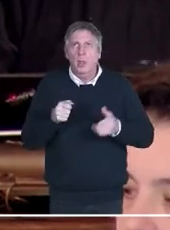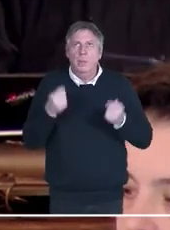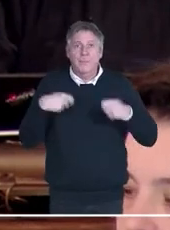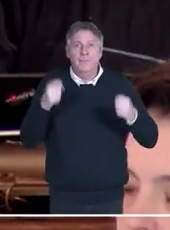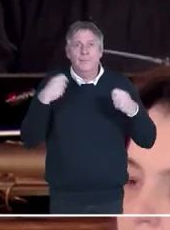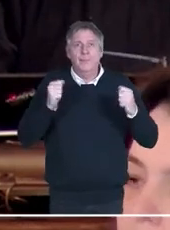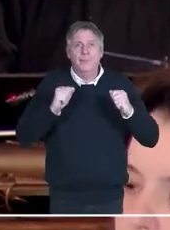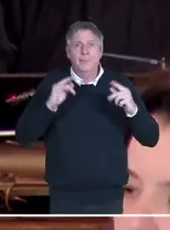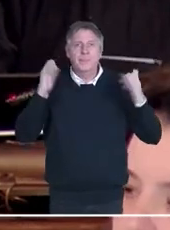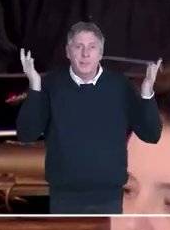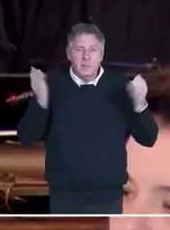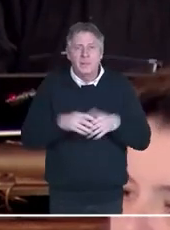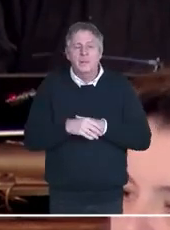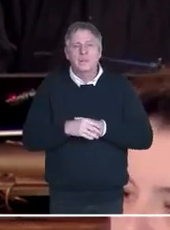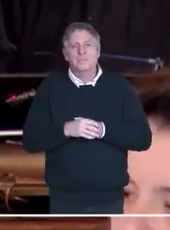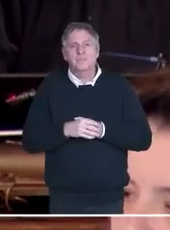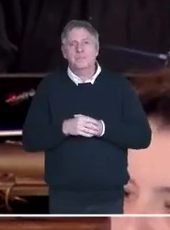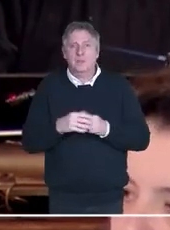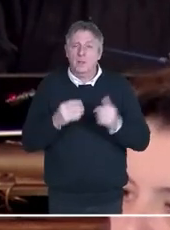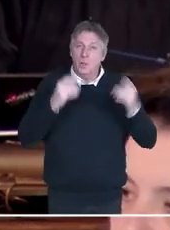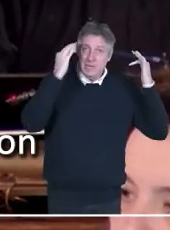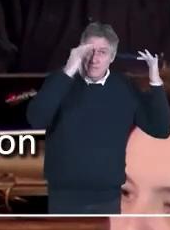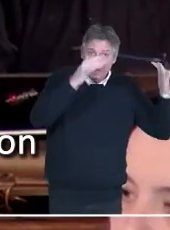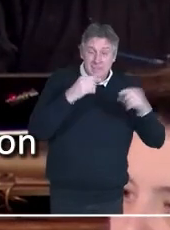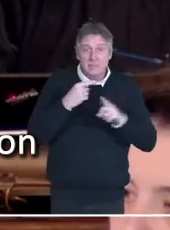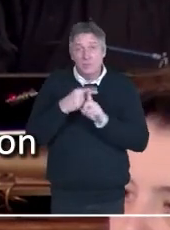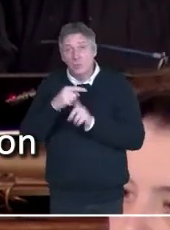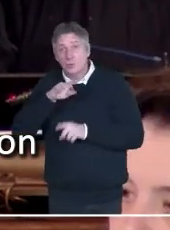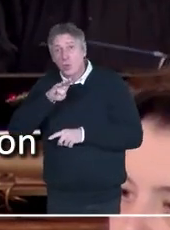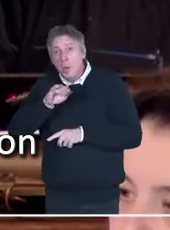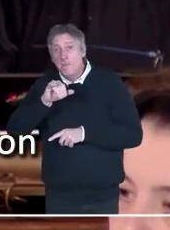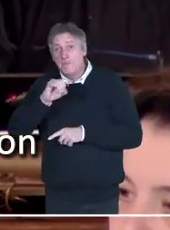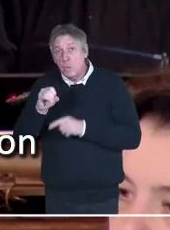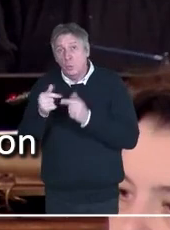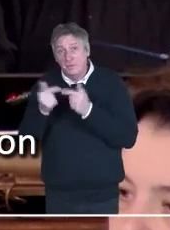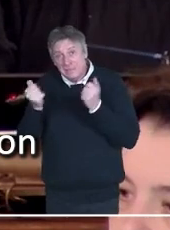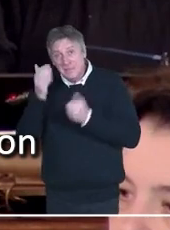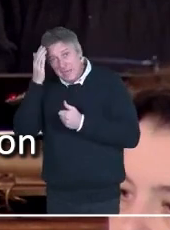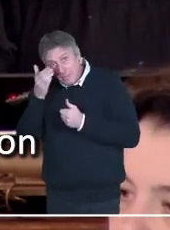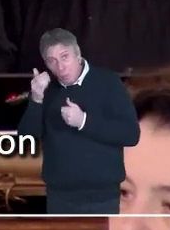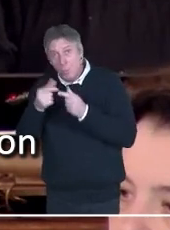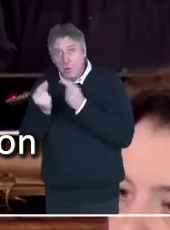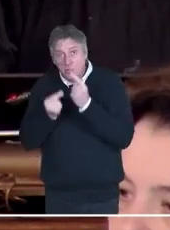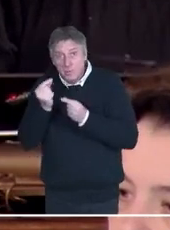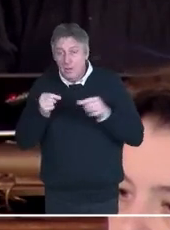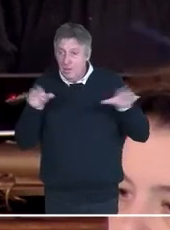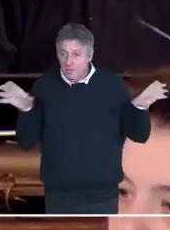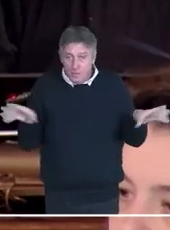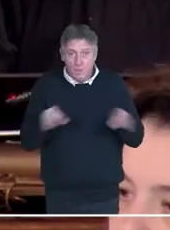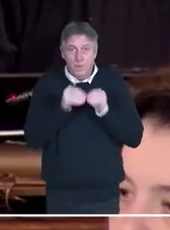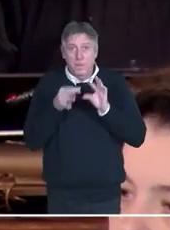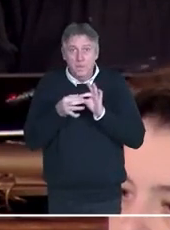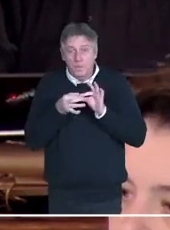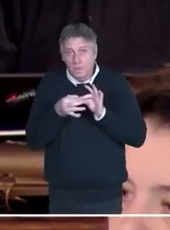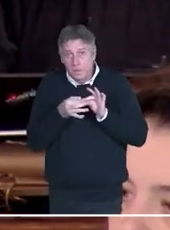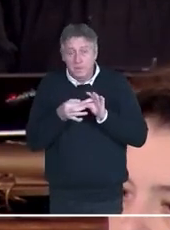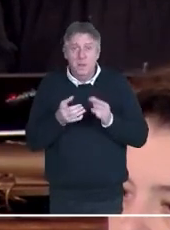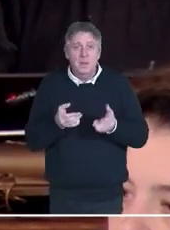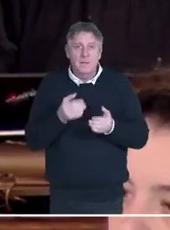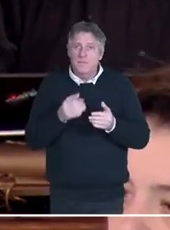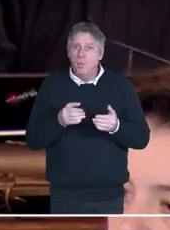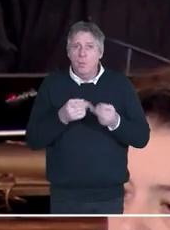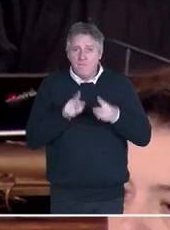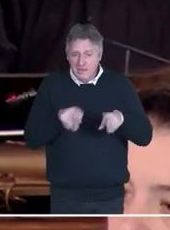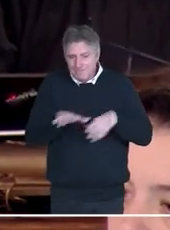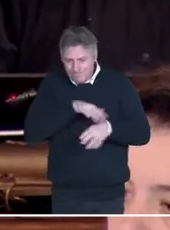fronts, climatique et biodiversité, passera nécessairement par une forte mobilisation des territoires urbains. Aussi, dans le